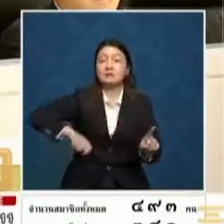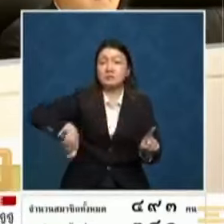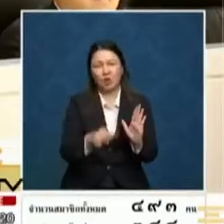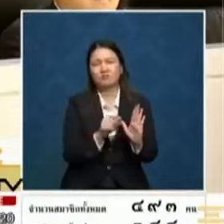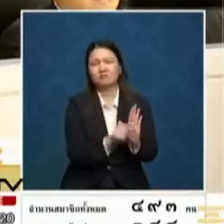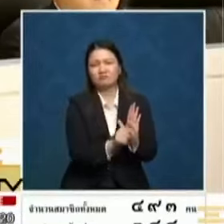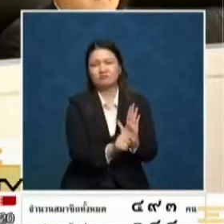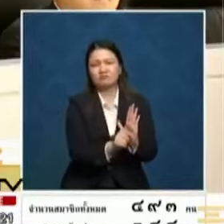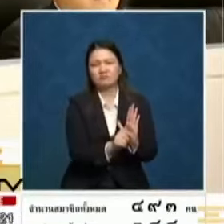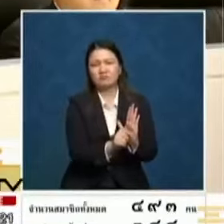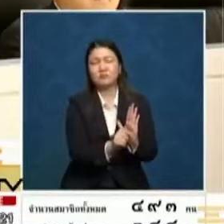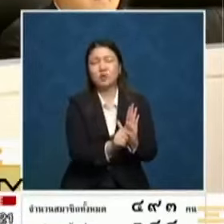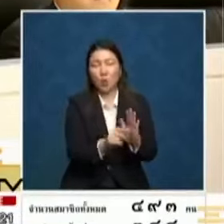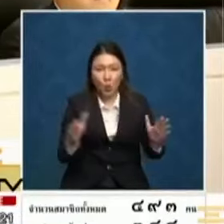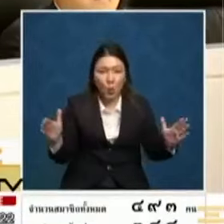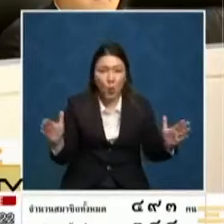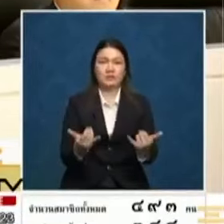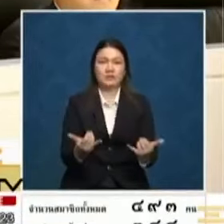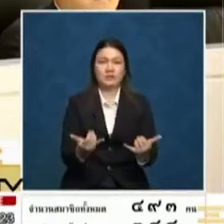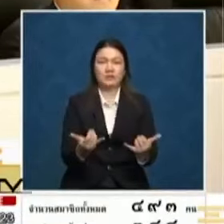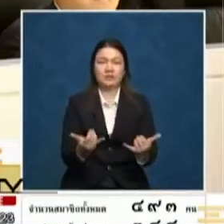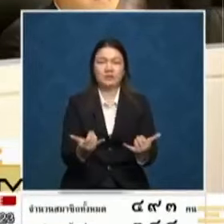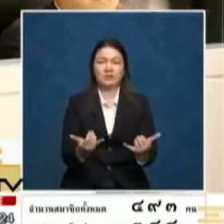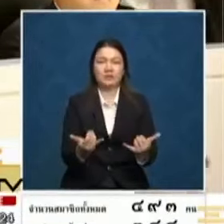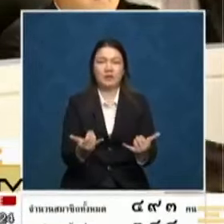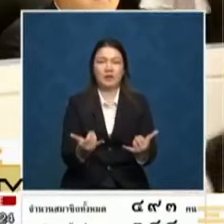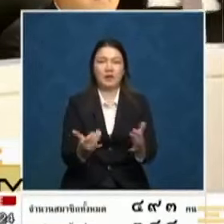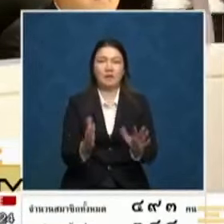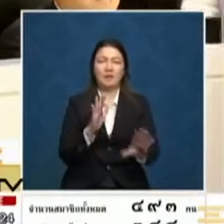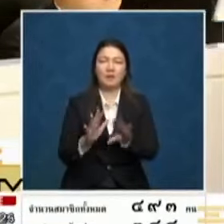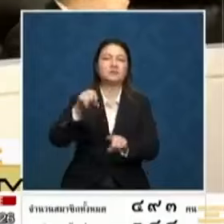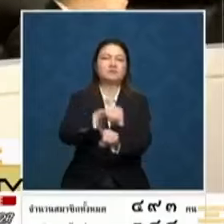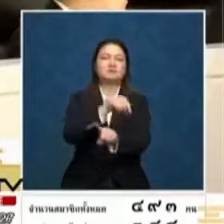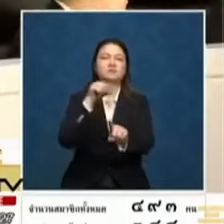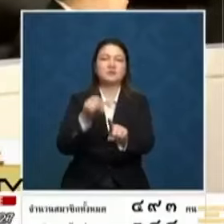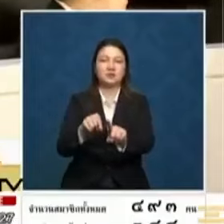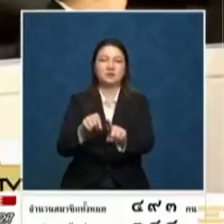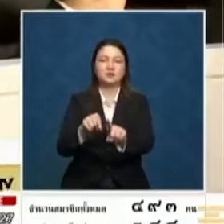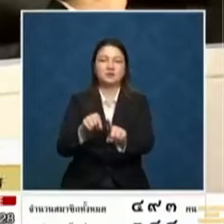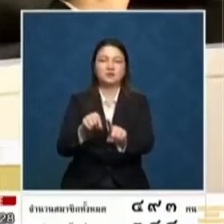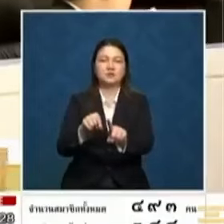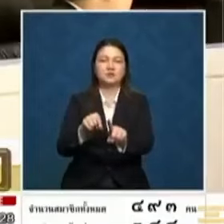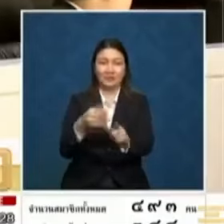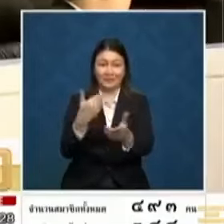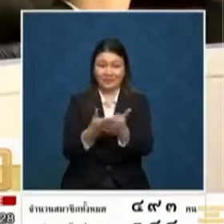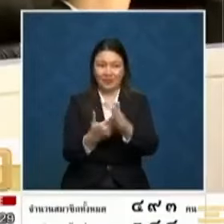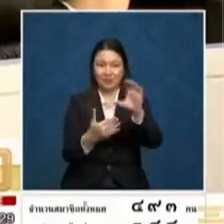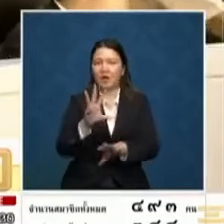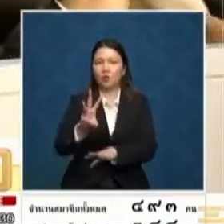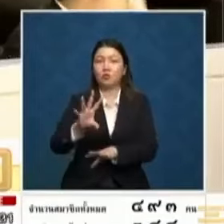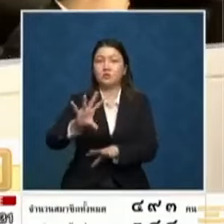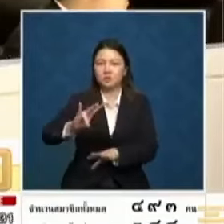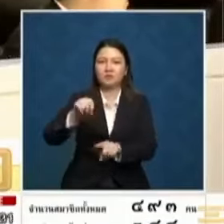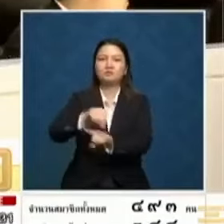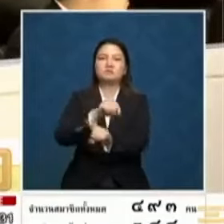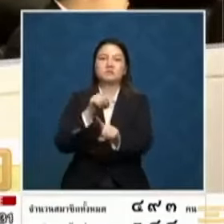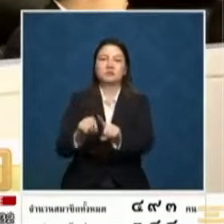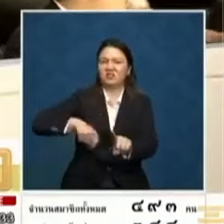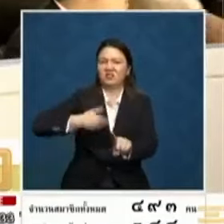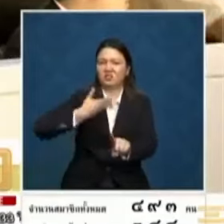ด ค ่ ะ นะสำคัญก็คือการขาดดุลเนี่ยมันจำเป็นจำเป็นก็ต้องขาดแต่มันสมเหตุสมผล